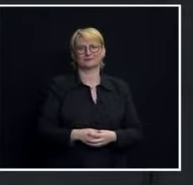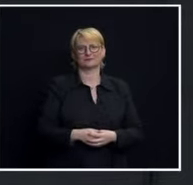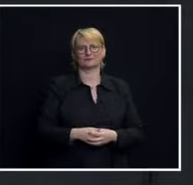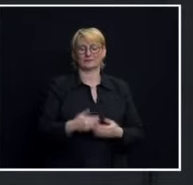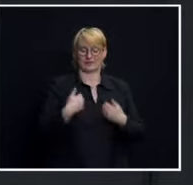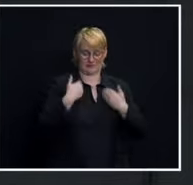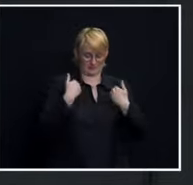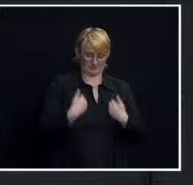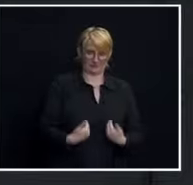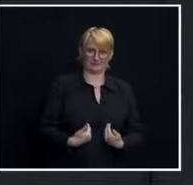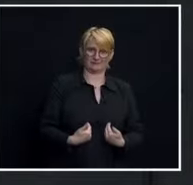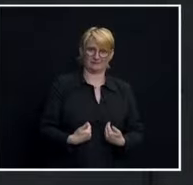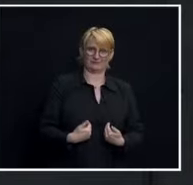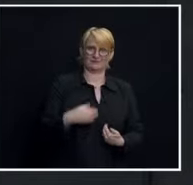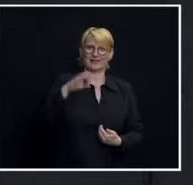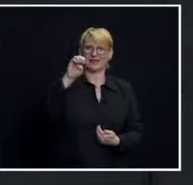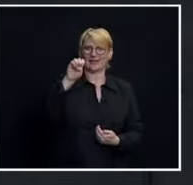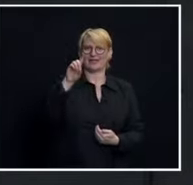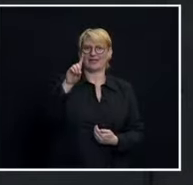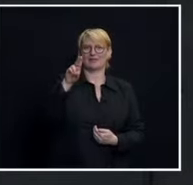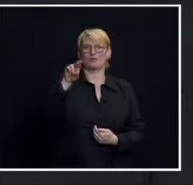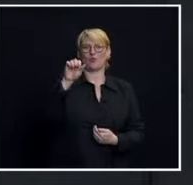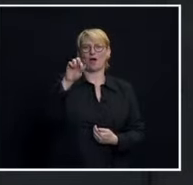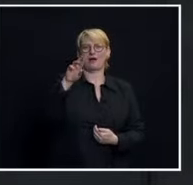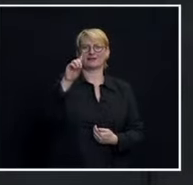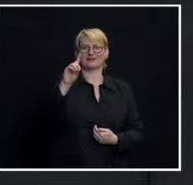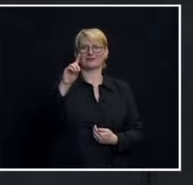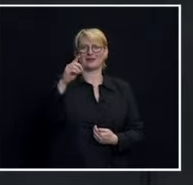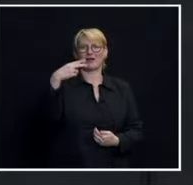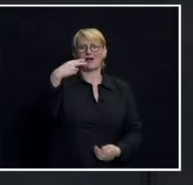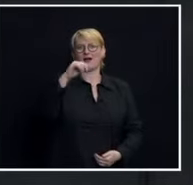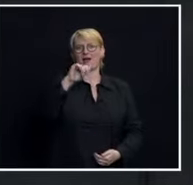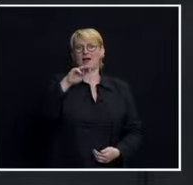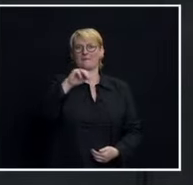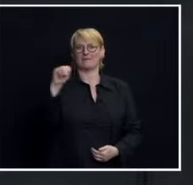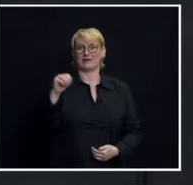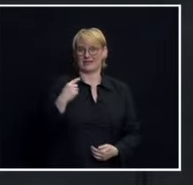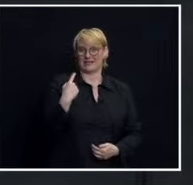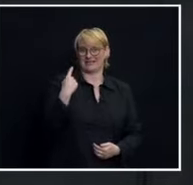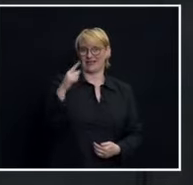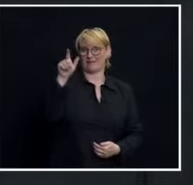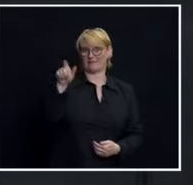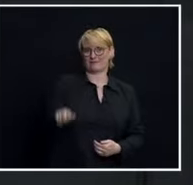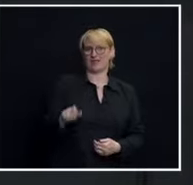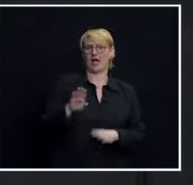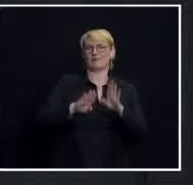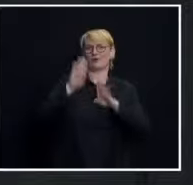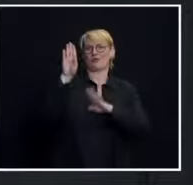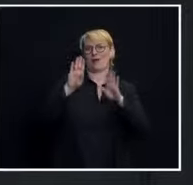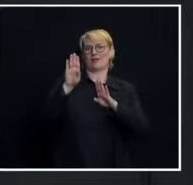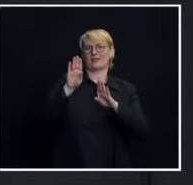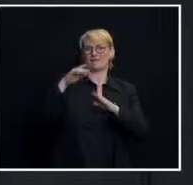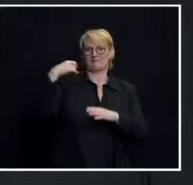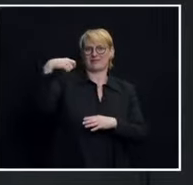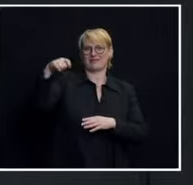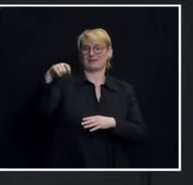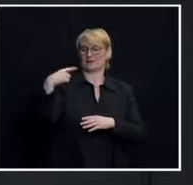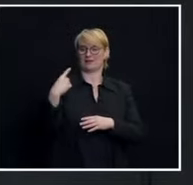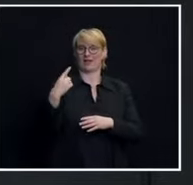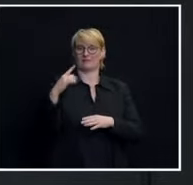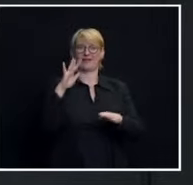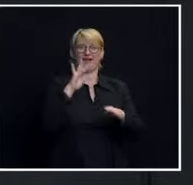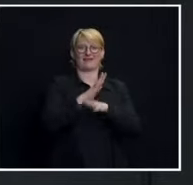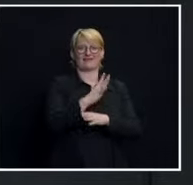Ich stehe für Eduard Hamm, der sich als Abgeordneter und als Minister gegen Antisemitismus und gegen